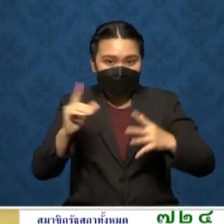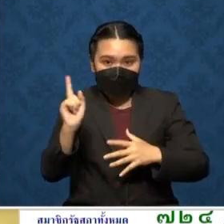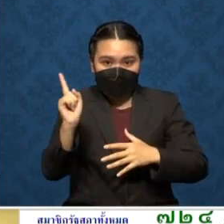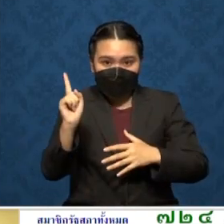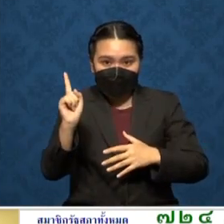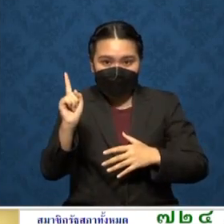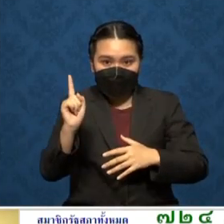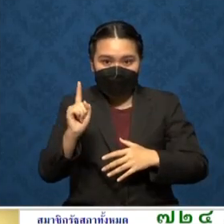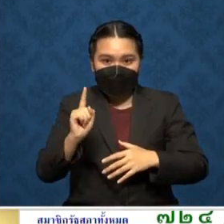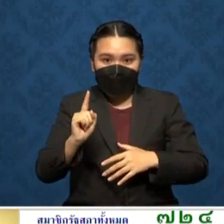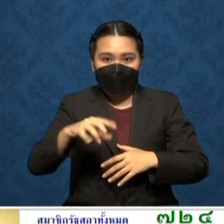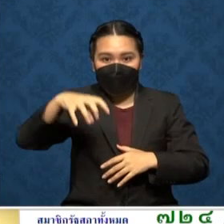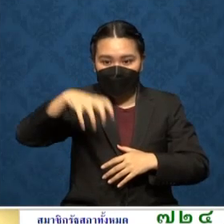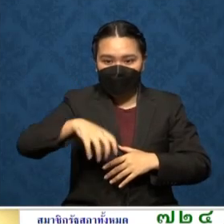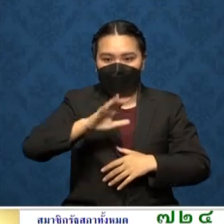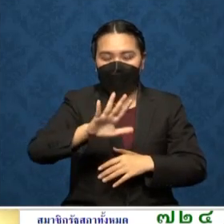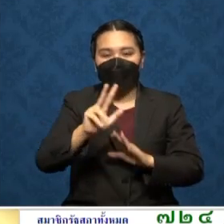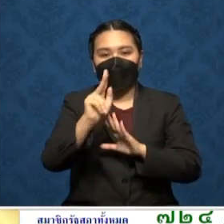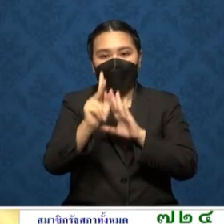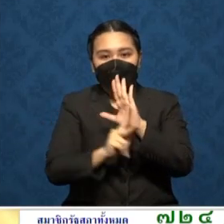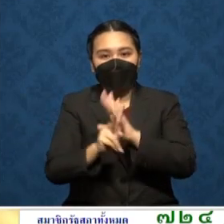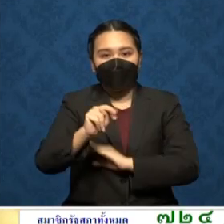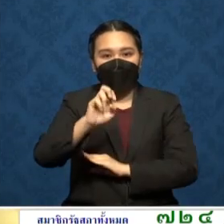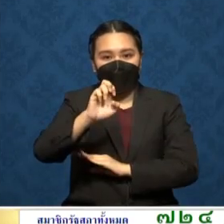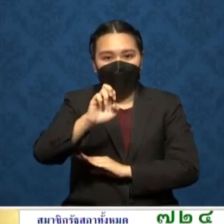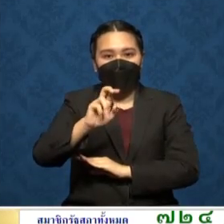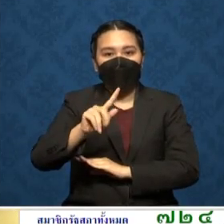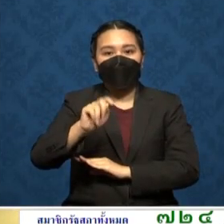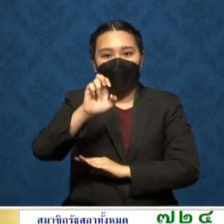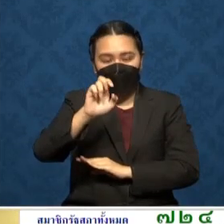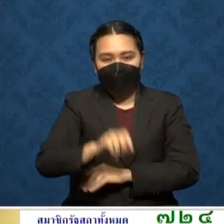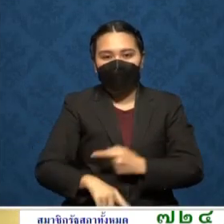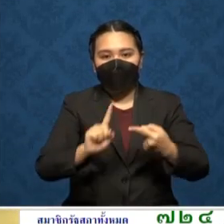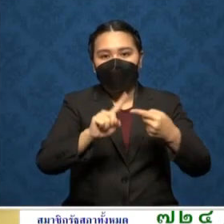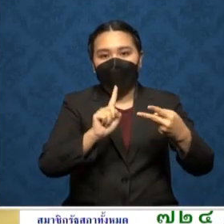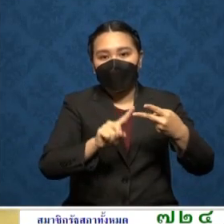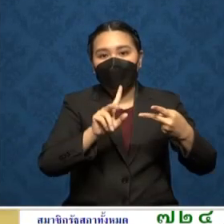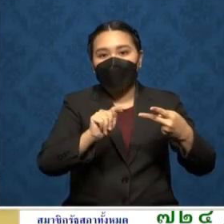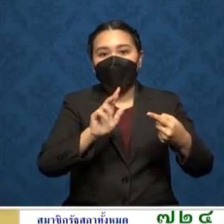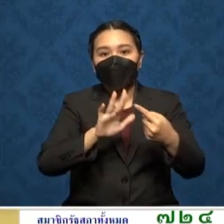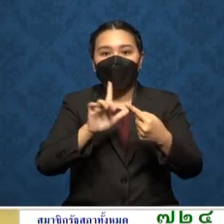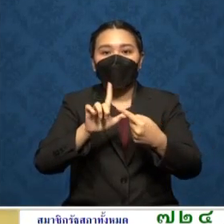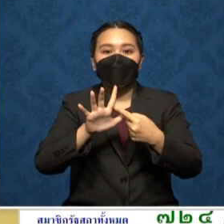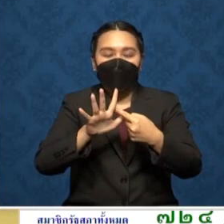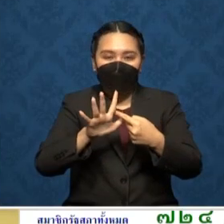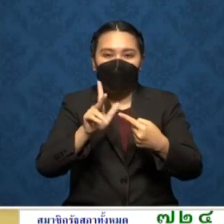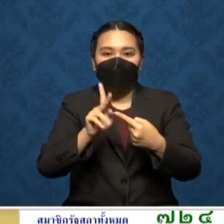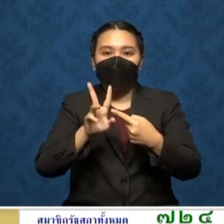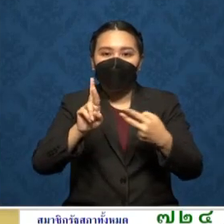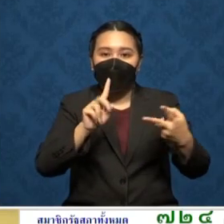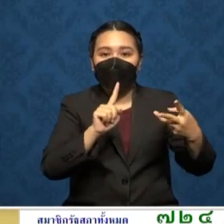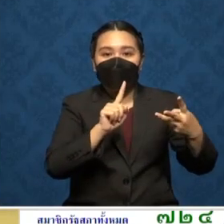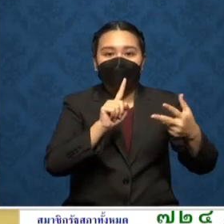างนิติบัญญัติหน่วยงานในทางตุลาการหน่วยงานในทางอัยการหน่วยง